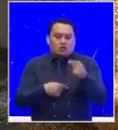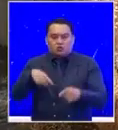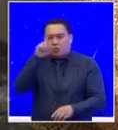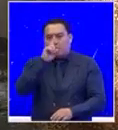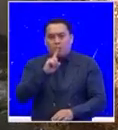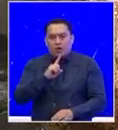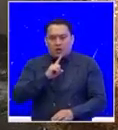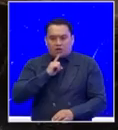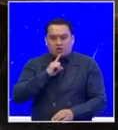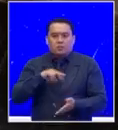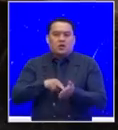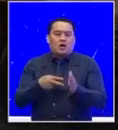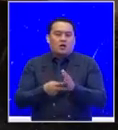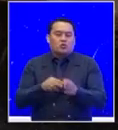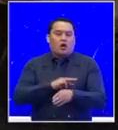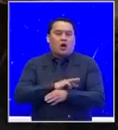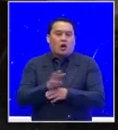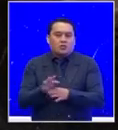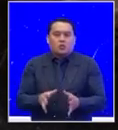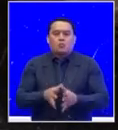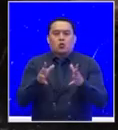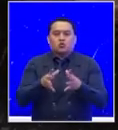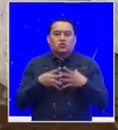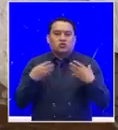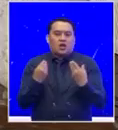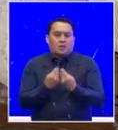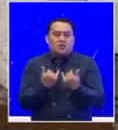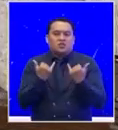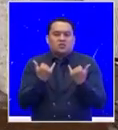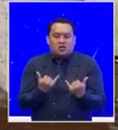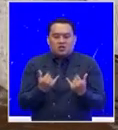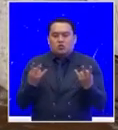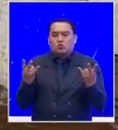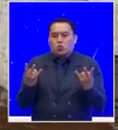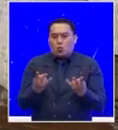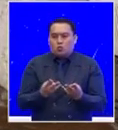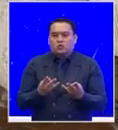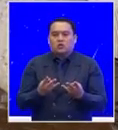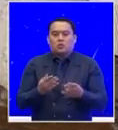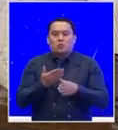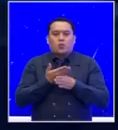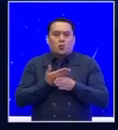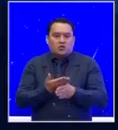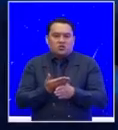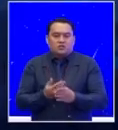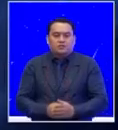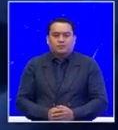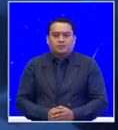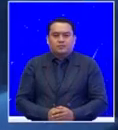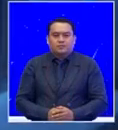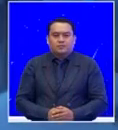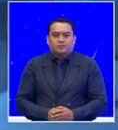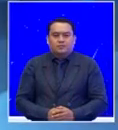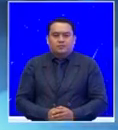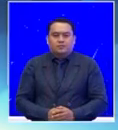месяцы. Теперь у них в планах охватить еще больше семей, которые сейчас, как никогда, нуждаются в помощи. Азат Жумаханов,